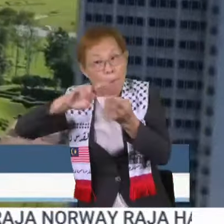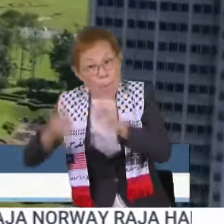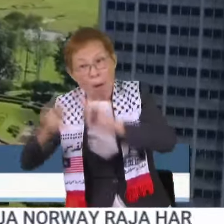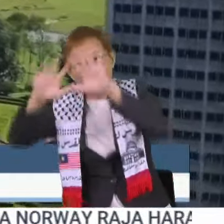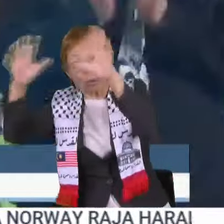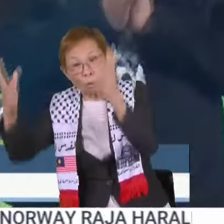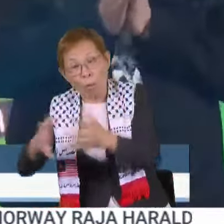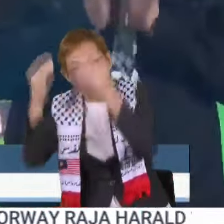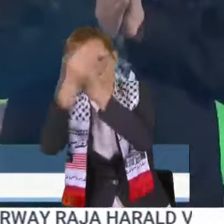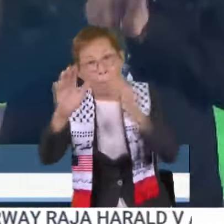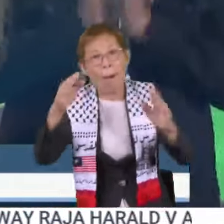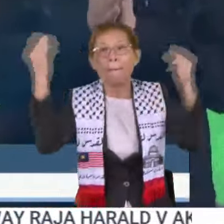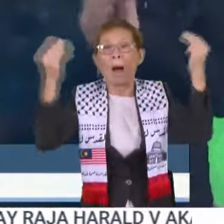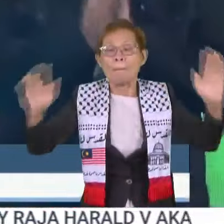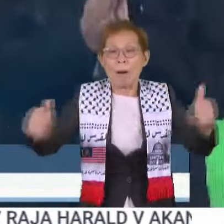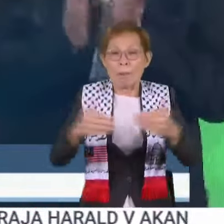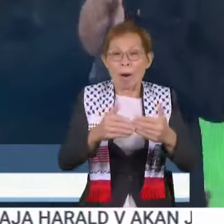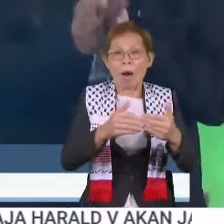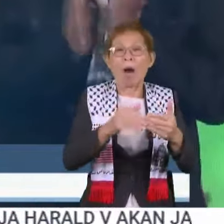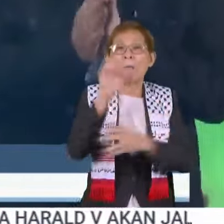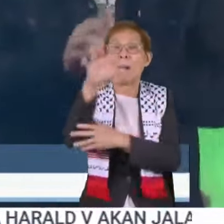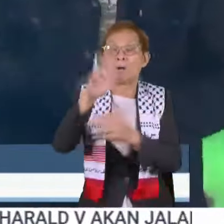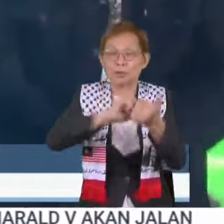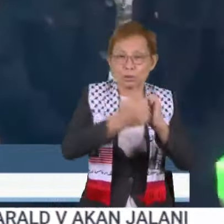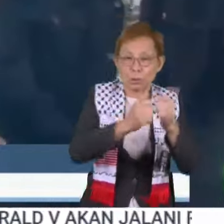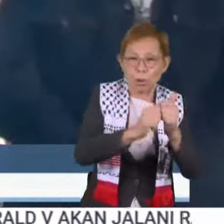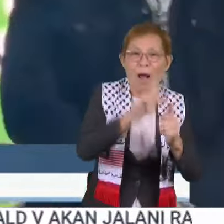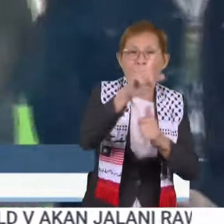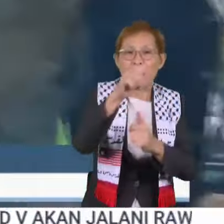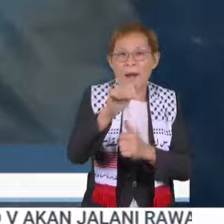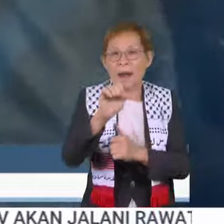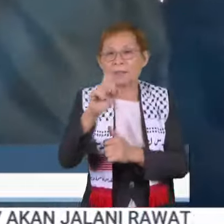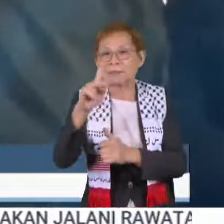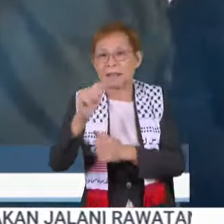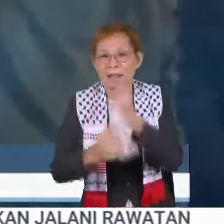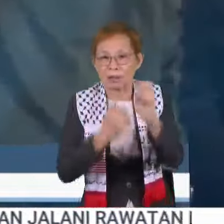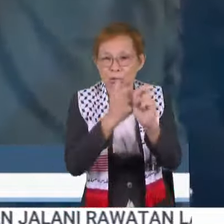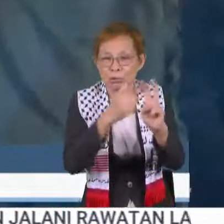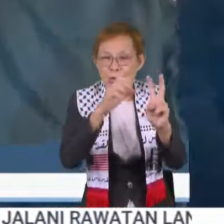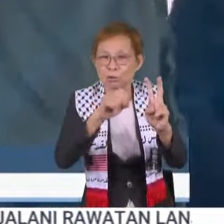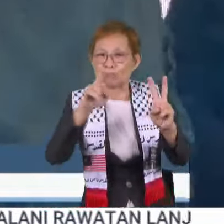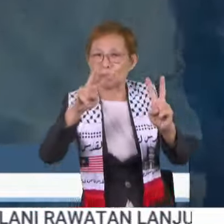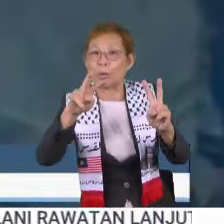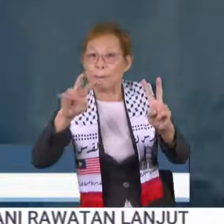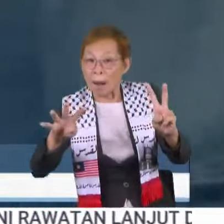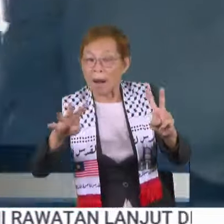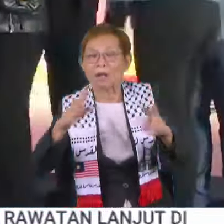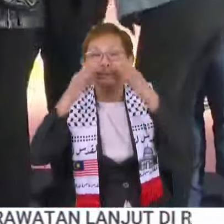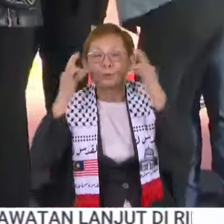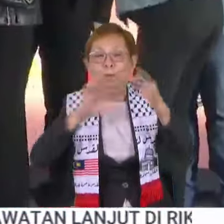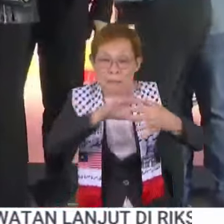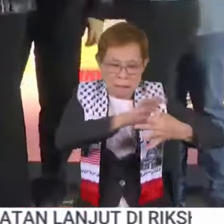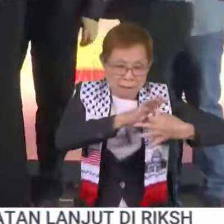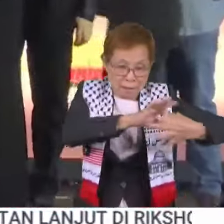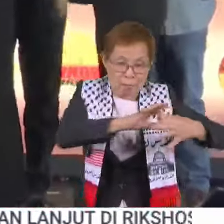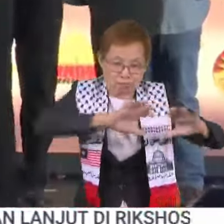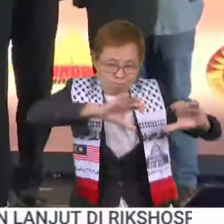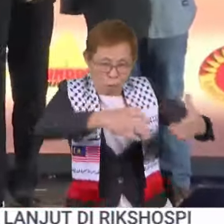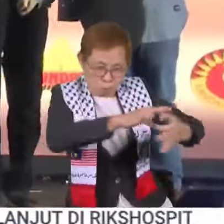demikian dalam Majlis penutupan karnival sukan Landas Laskar 2024 di Kuching jelasnya kerjasama